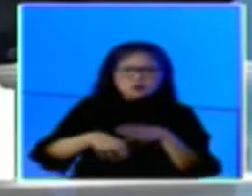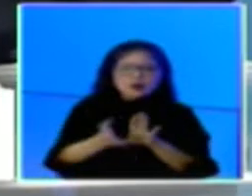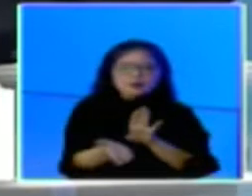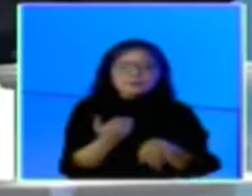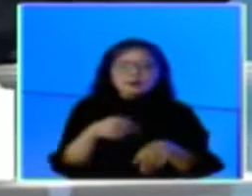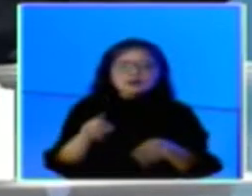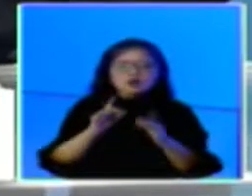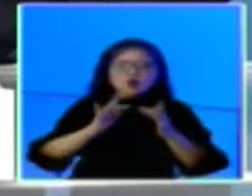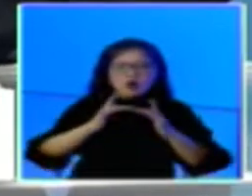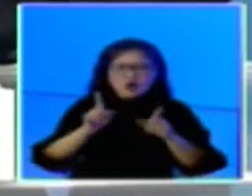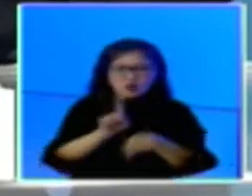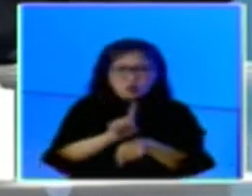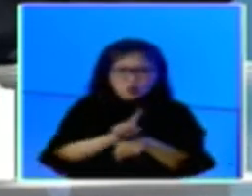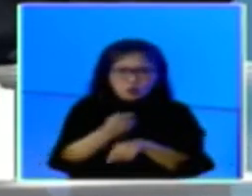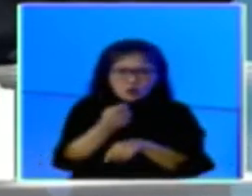setelah direkondisi.